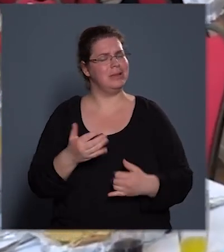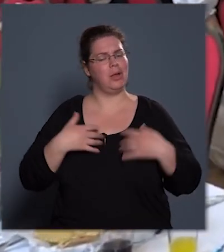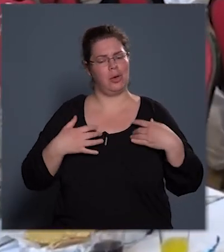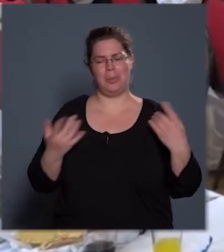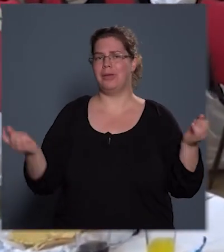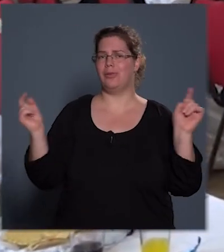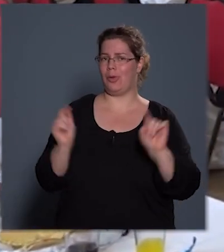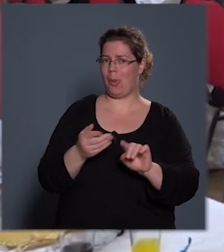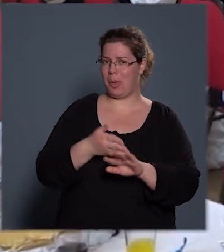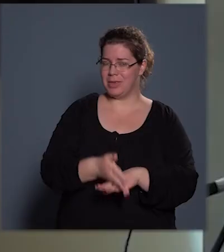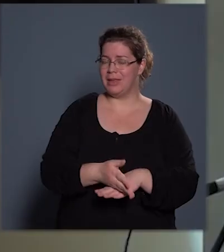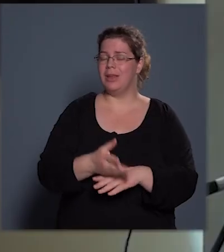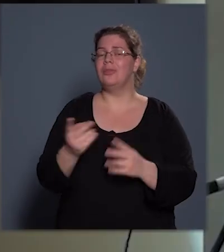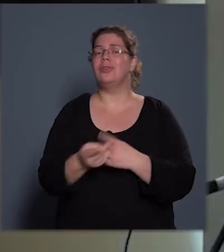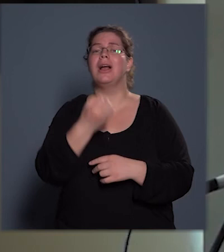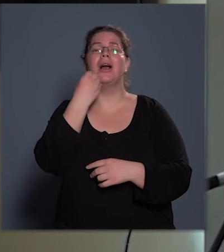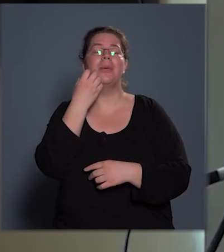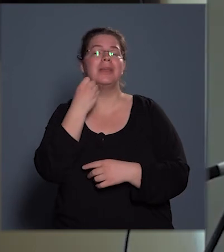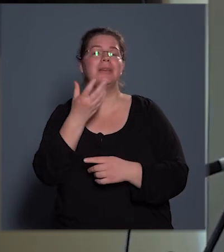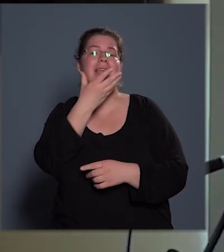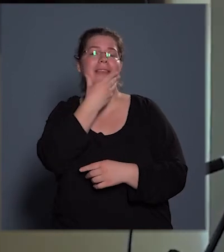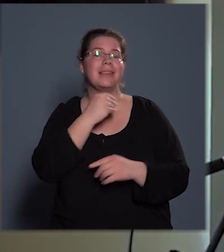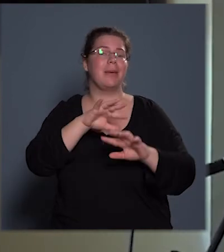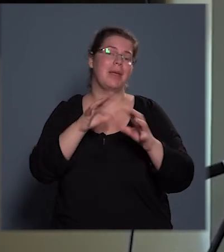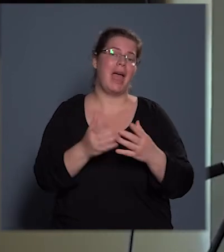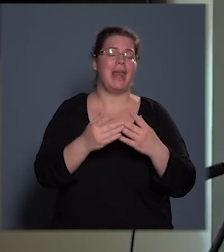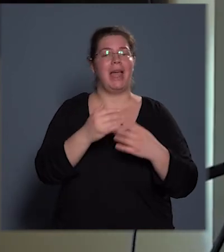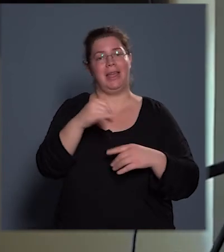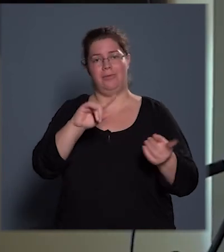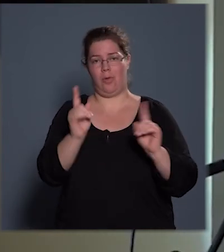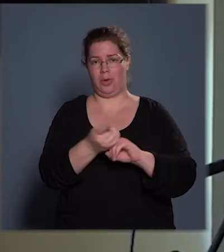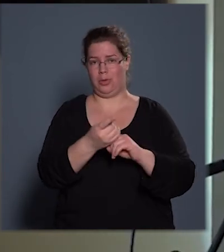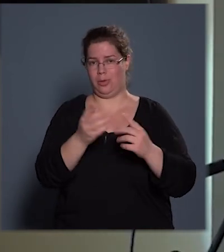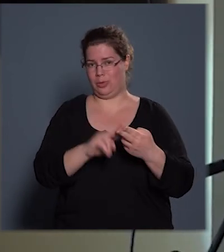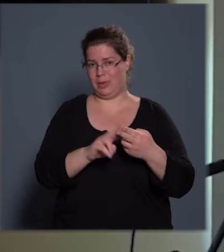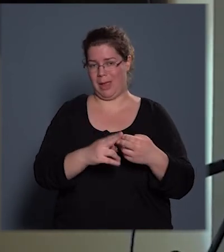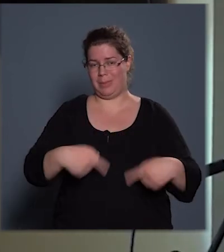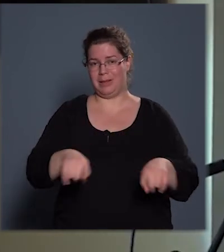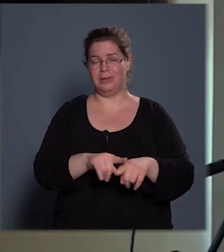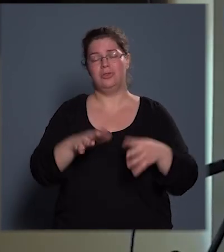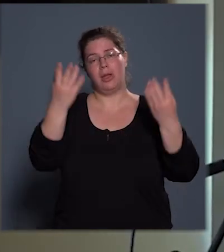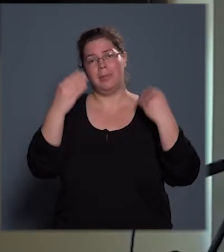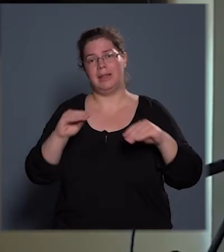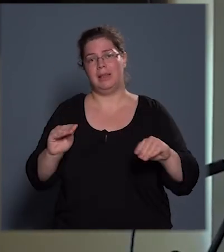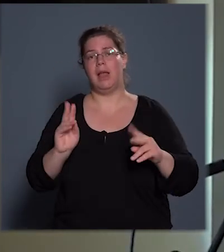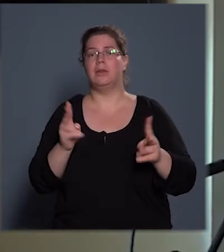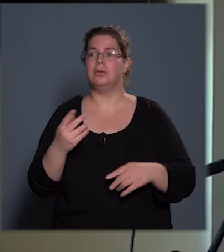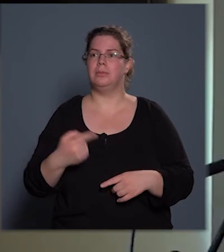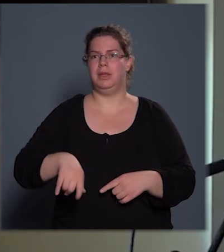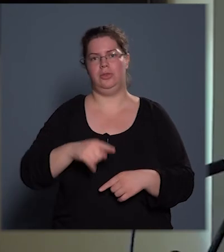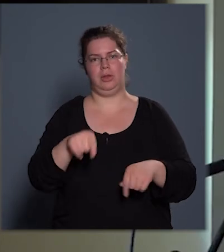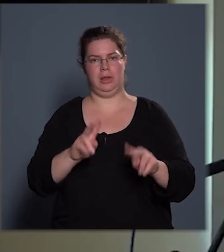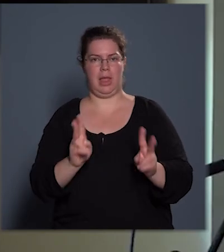amikor ilyen szép, kerek évfordulót ünnepelünk, és nagy megtiszteltetés, hogy mi is itt lehetünk, és